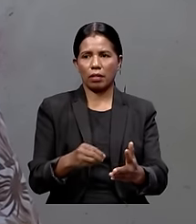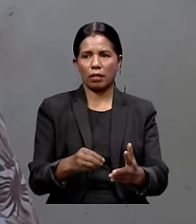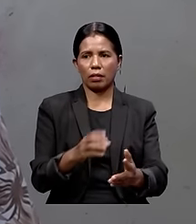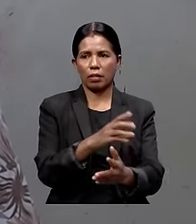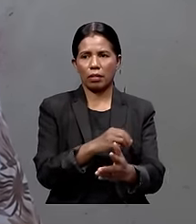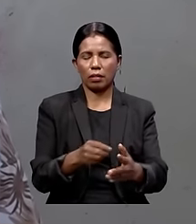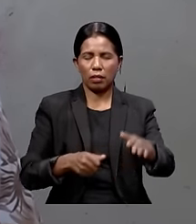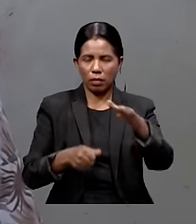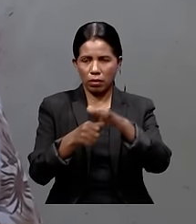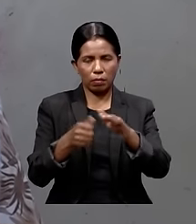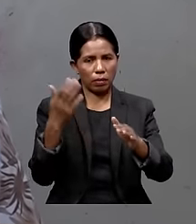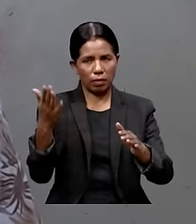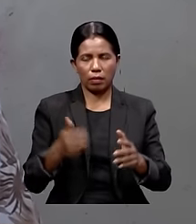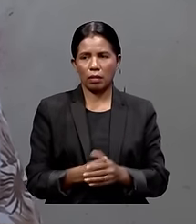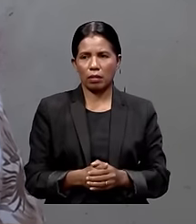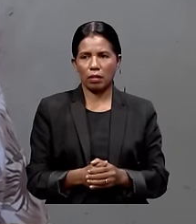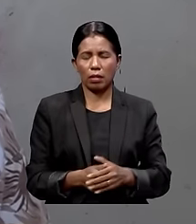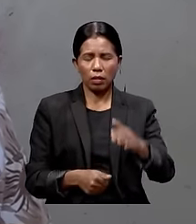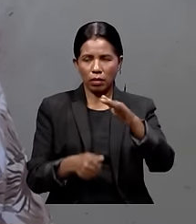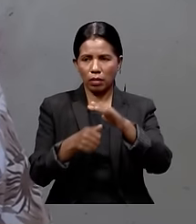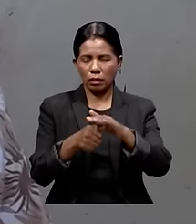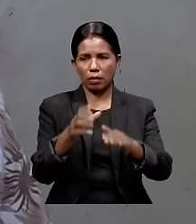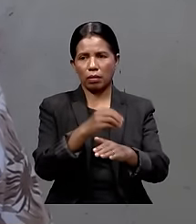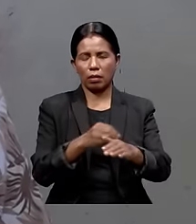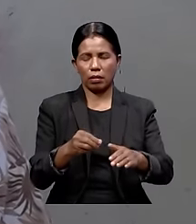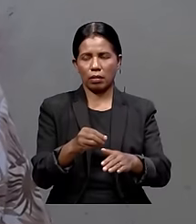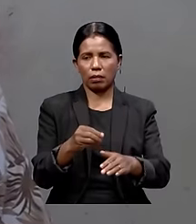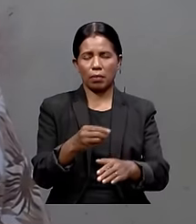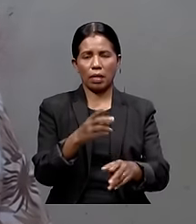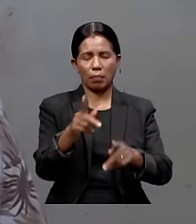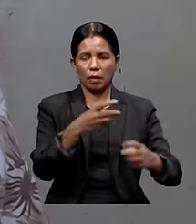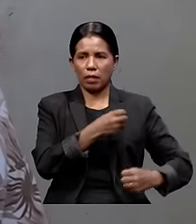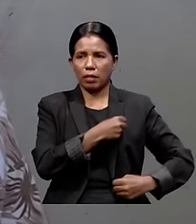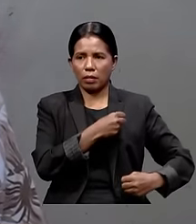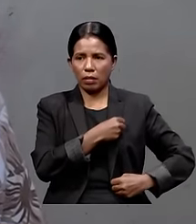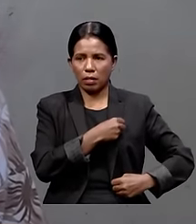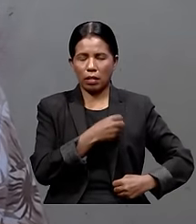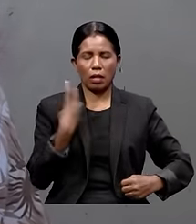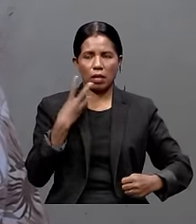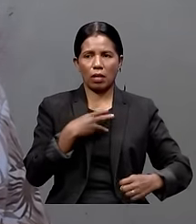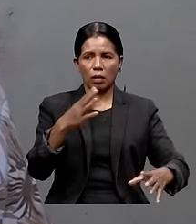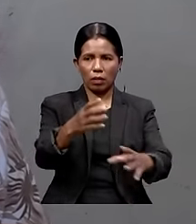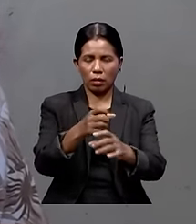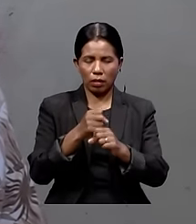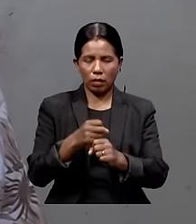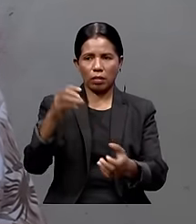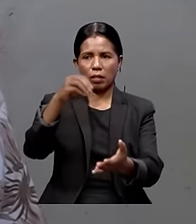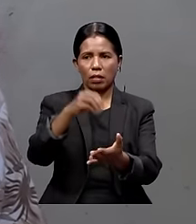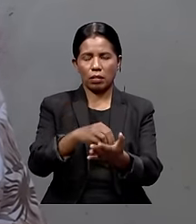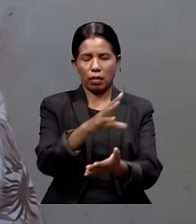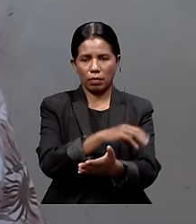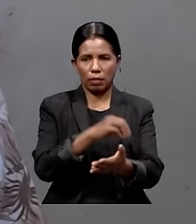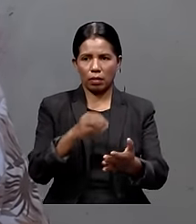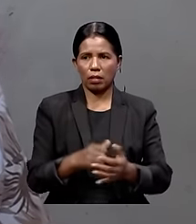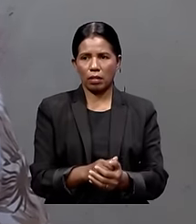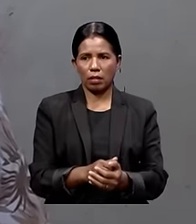mak super ba super tebes hau ba pasir ba bara tam ba hau foti len sol bo ba ihave bo ba ihave pornal ne ba